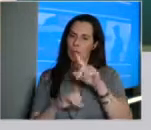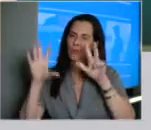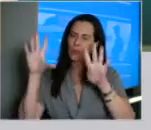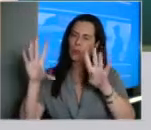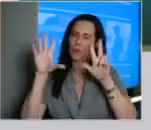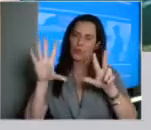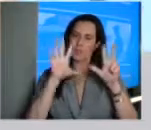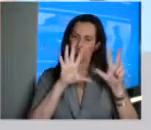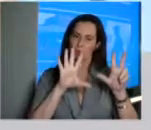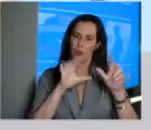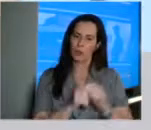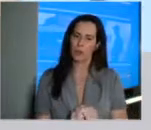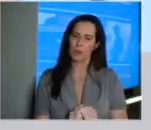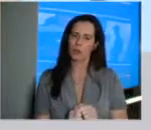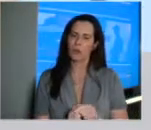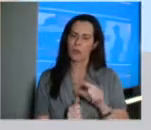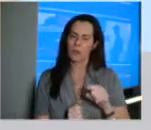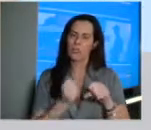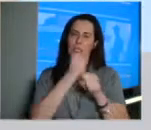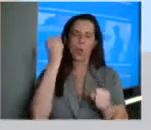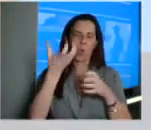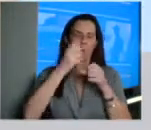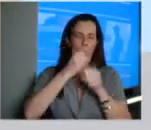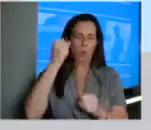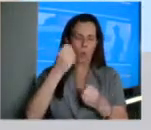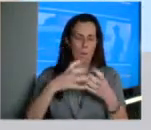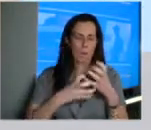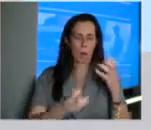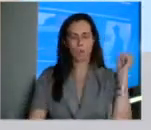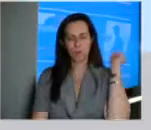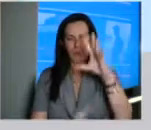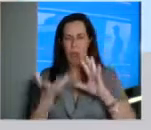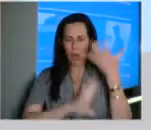ב-1988, אם אני לא טועה. זרקו בקבוקי תעבירה לתוך האוטובוס שלו,